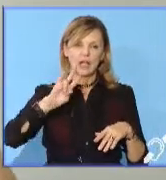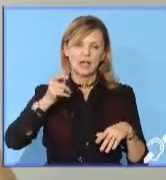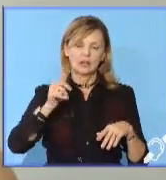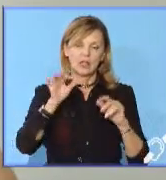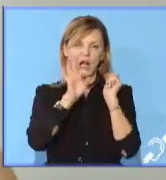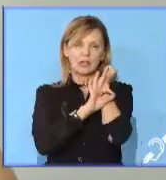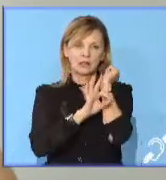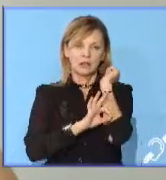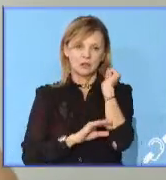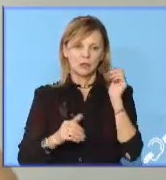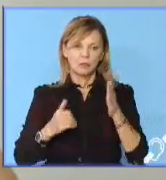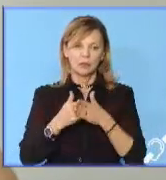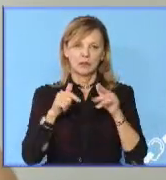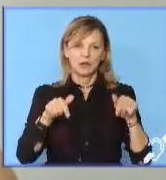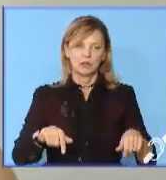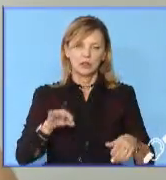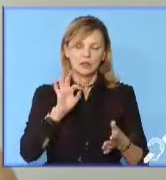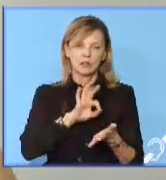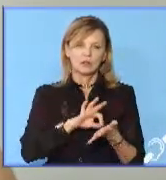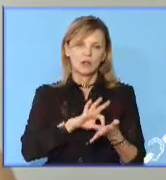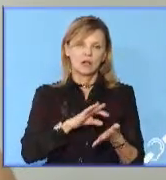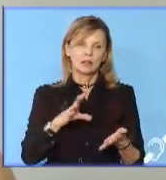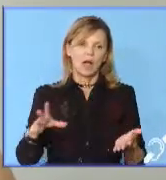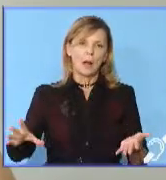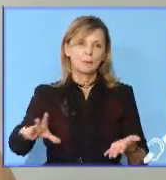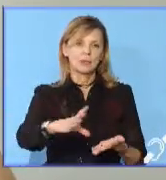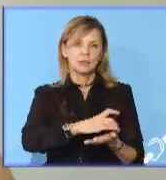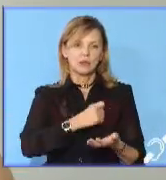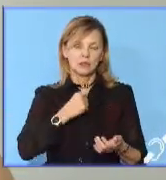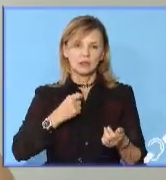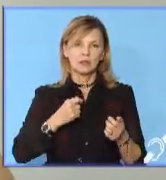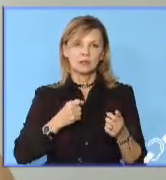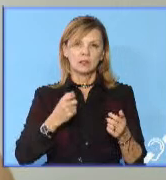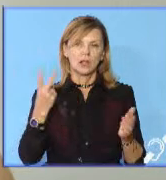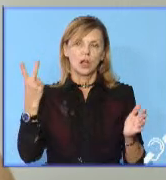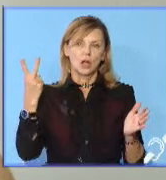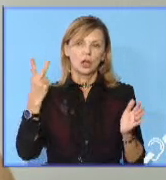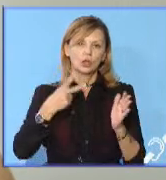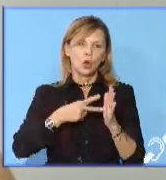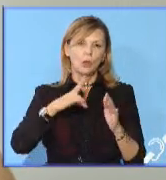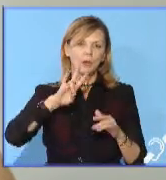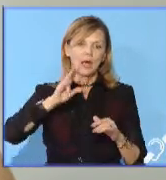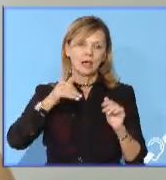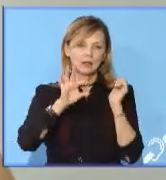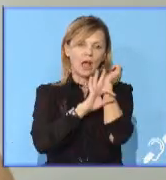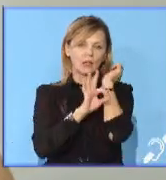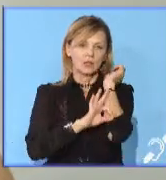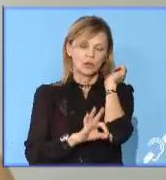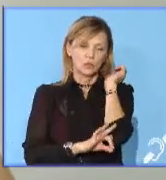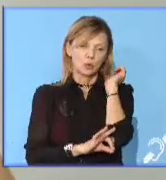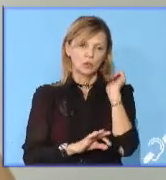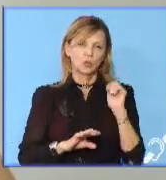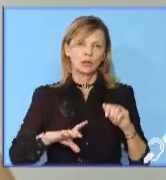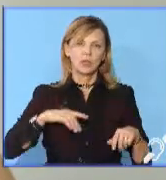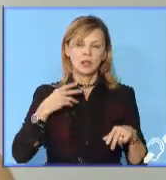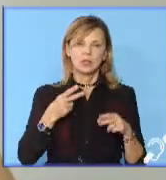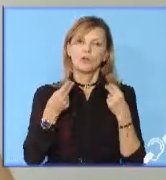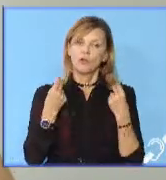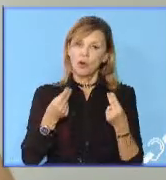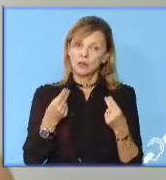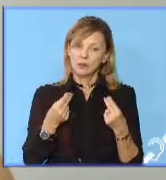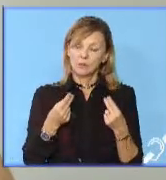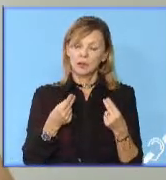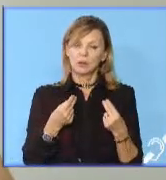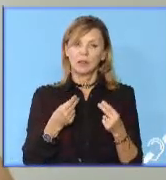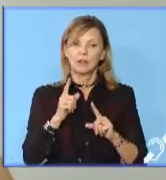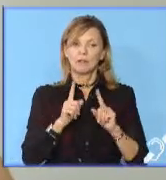viță de vie. Până la această dată, noi am recoltat din ele 2.000 de hectare. Producția este bună, să